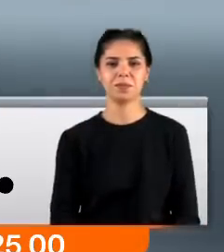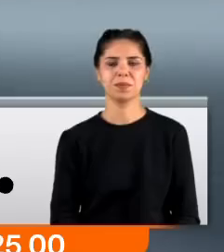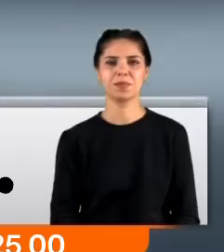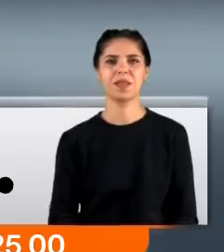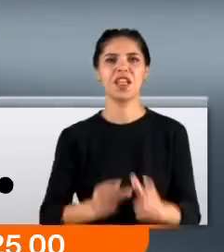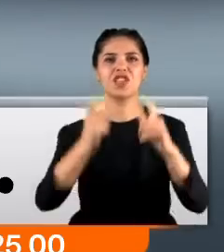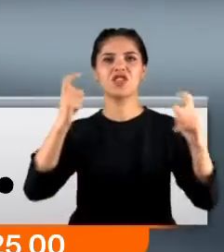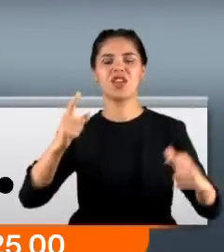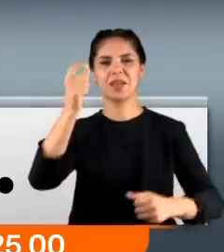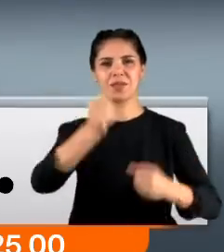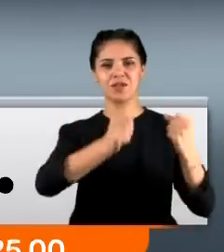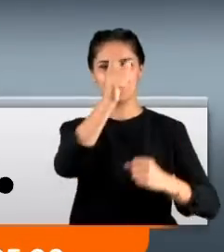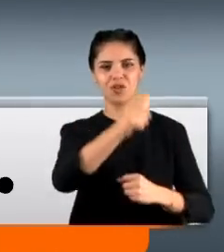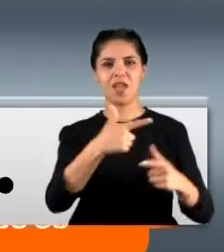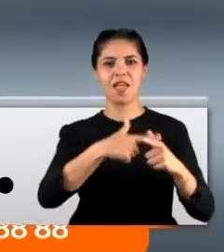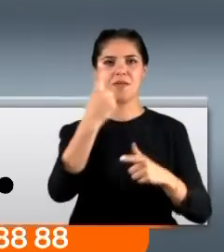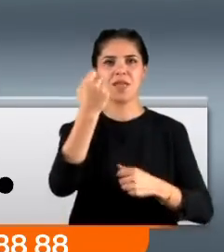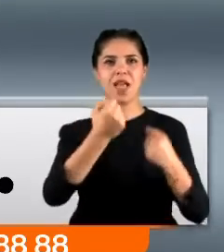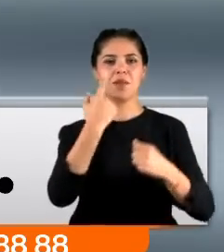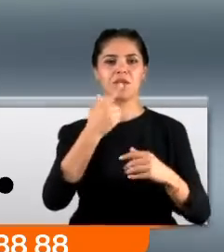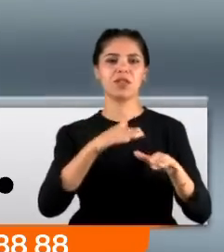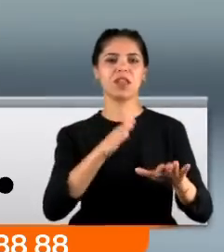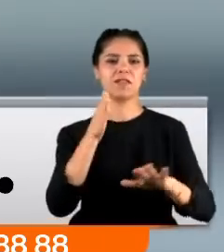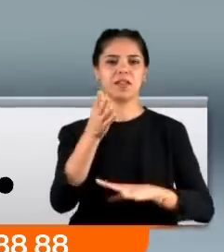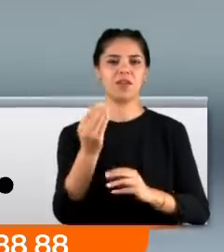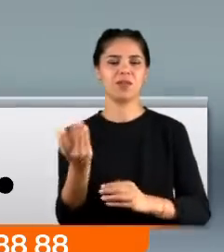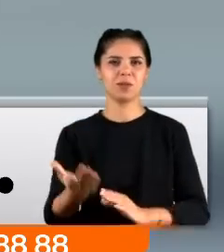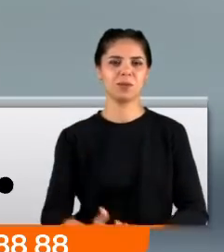Çekya'da bir sürücü trafiğe formül aracıyla çıktı.